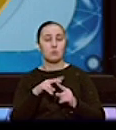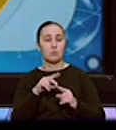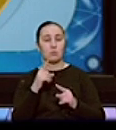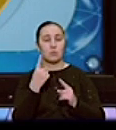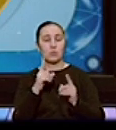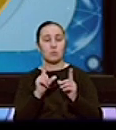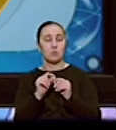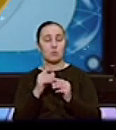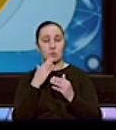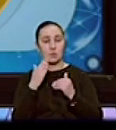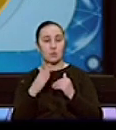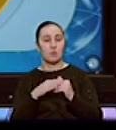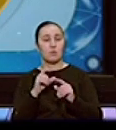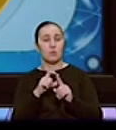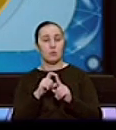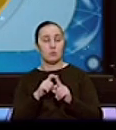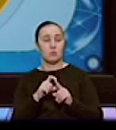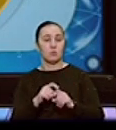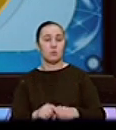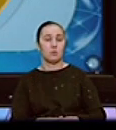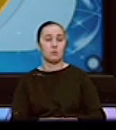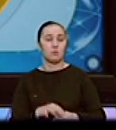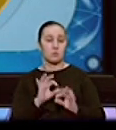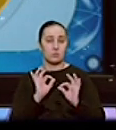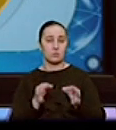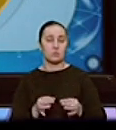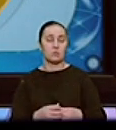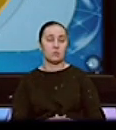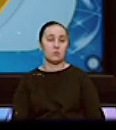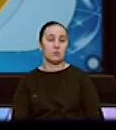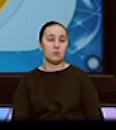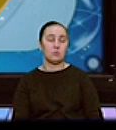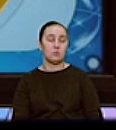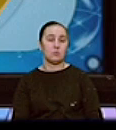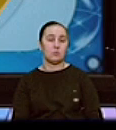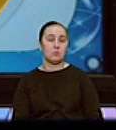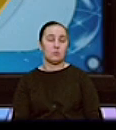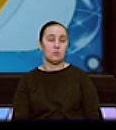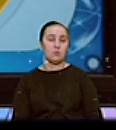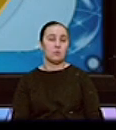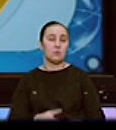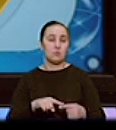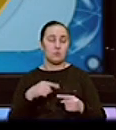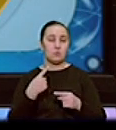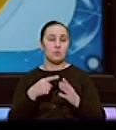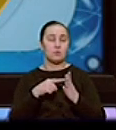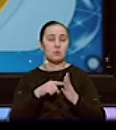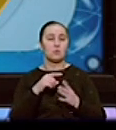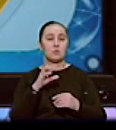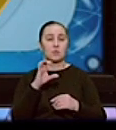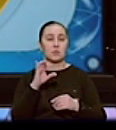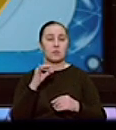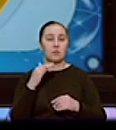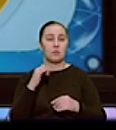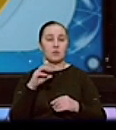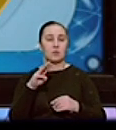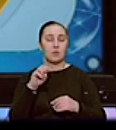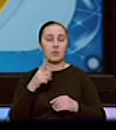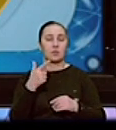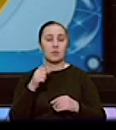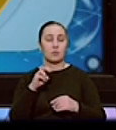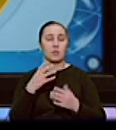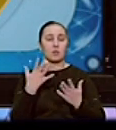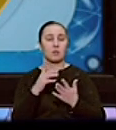bular bir-biriga yaqin ma'noli so'zlar. To'g'rimi? Keyingi savol. Sifatlar gapda